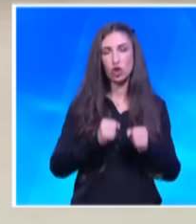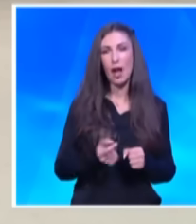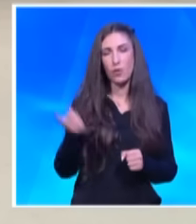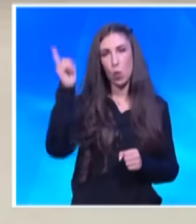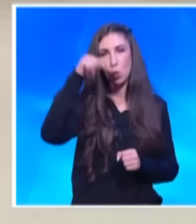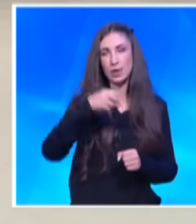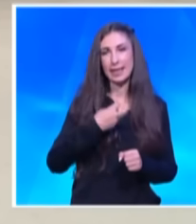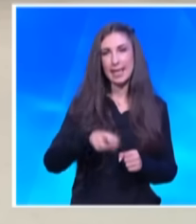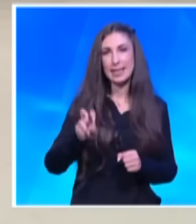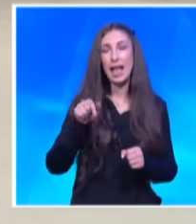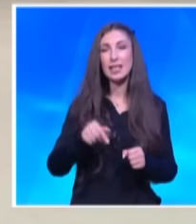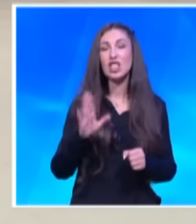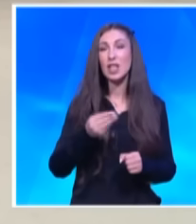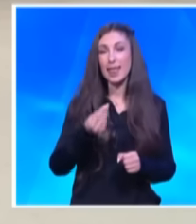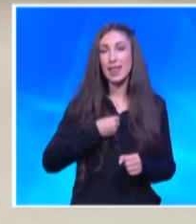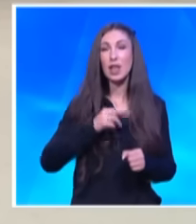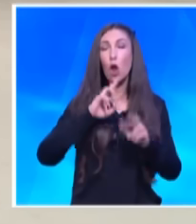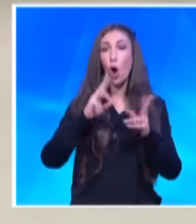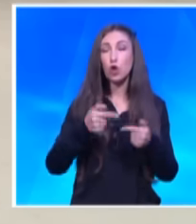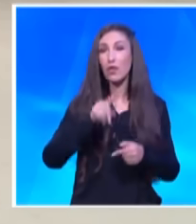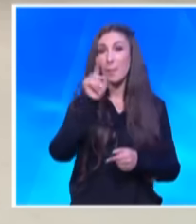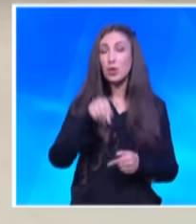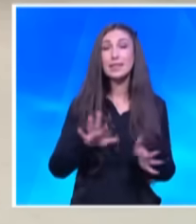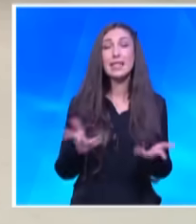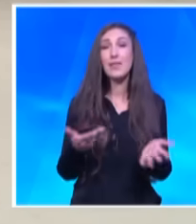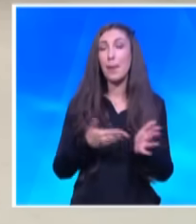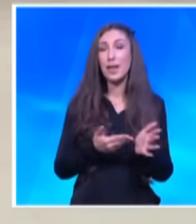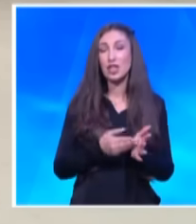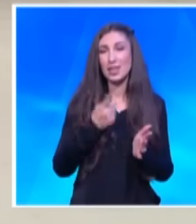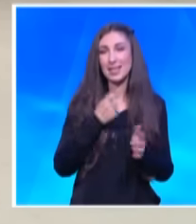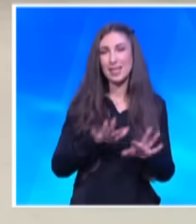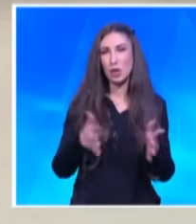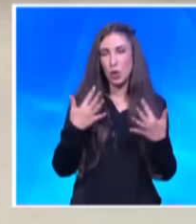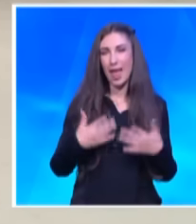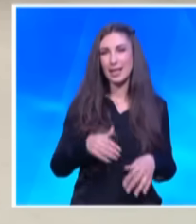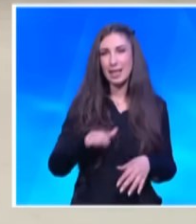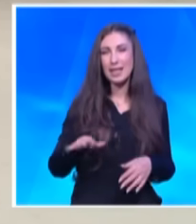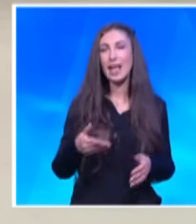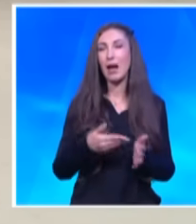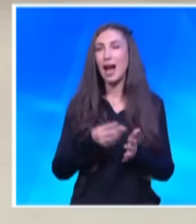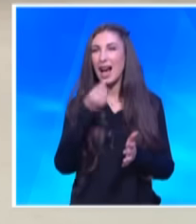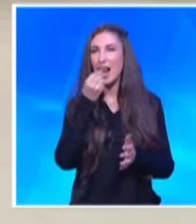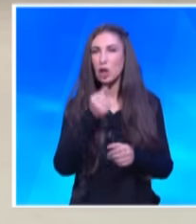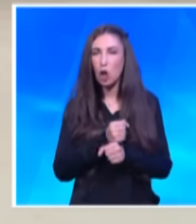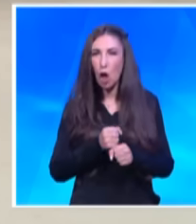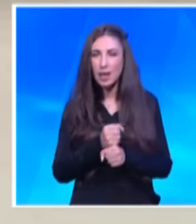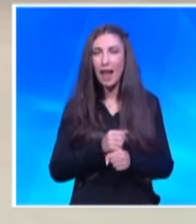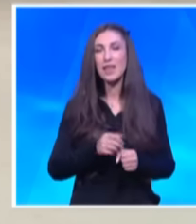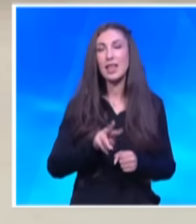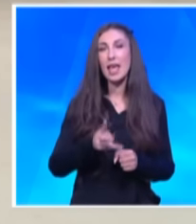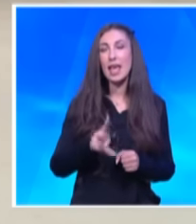утре и те всъщност ще дадат отговор на въпроса каква е причината за състоянието на децата, дали се касае за хранително отравяне или